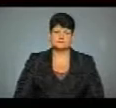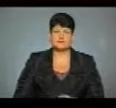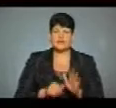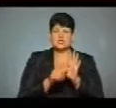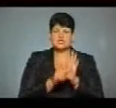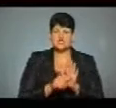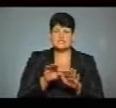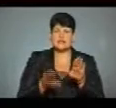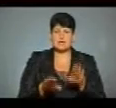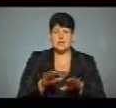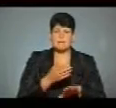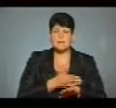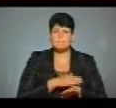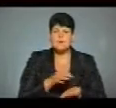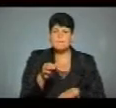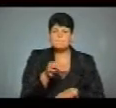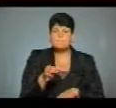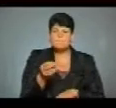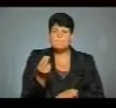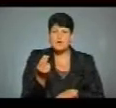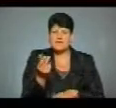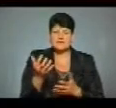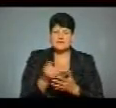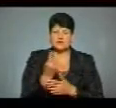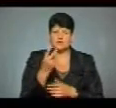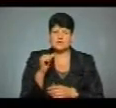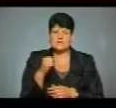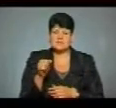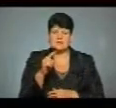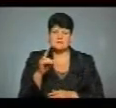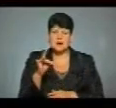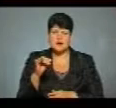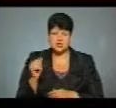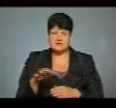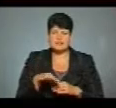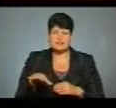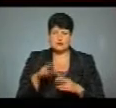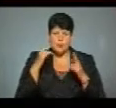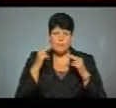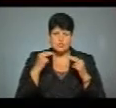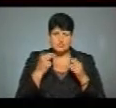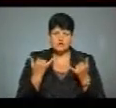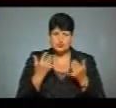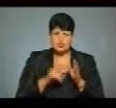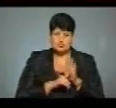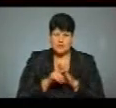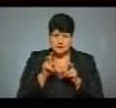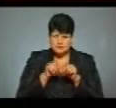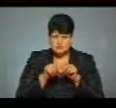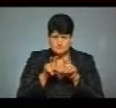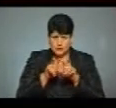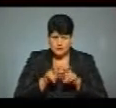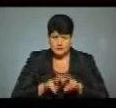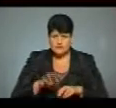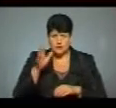Шість кілограмів польських монет, які знайшли 2 серпня у збаражі на території монастиря отців в Бернардинів, сьогодні розпочали досліджувати